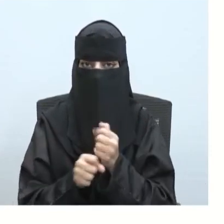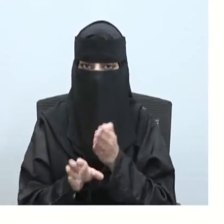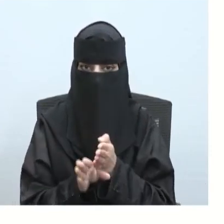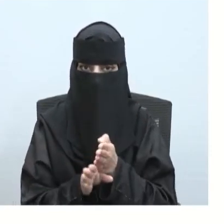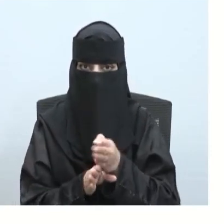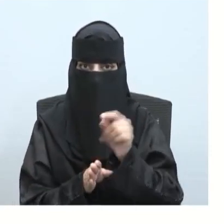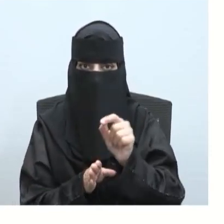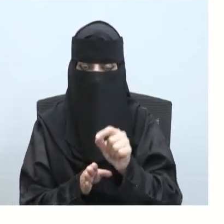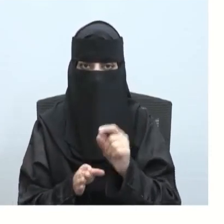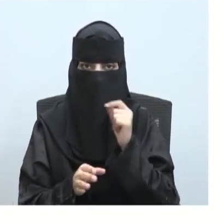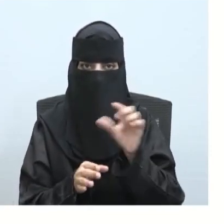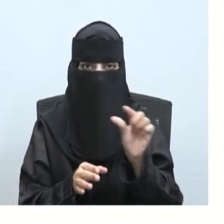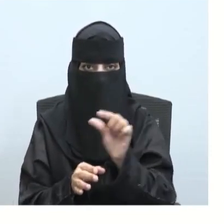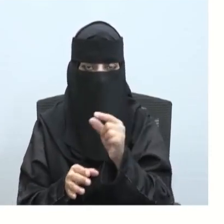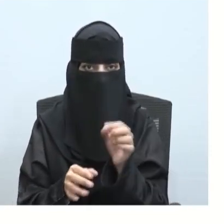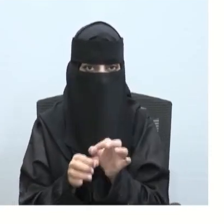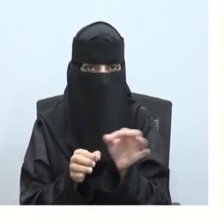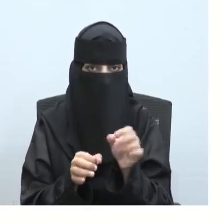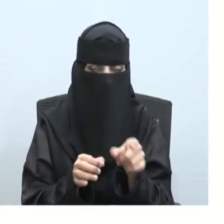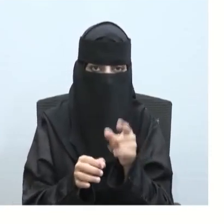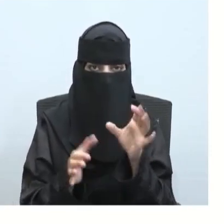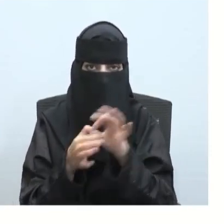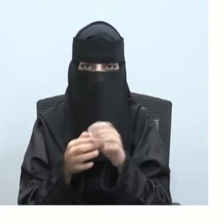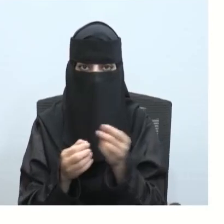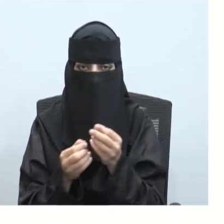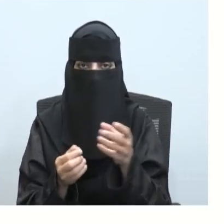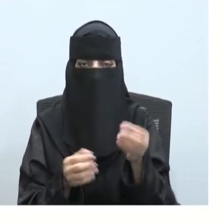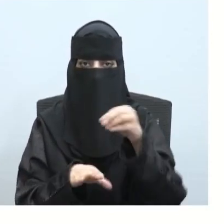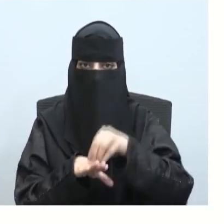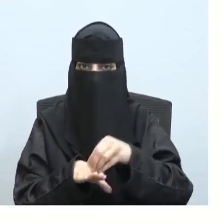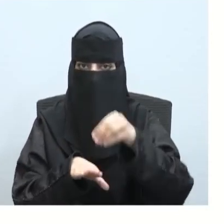مركبة التوصيل على كل عقدة طرفية وتوصل أي أجزاء